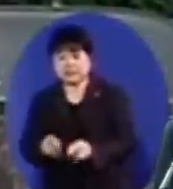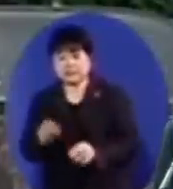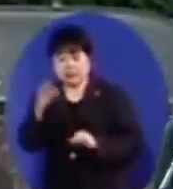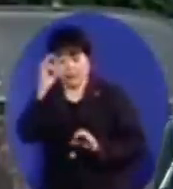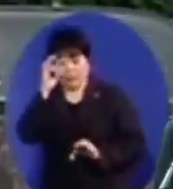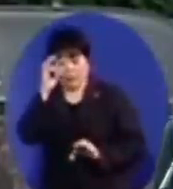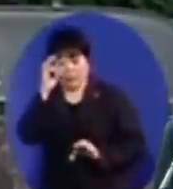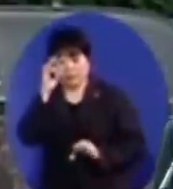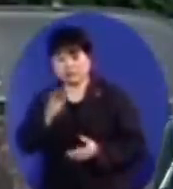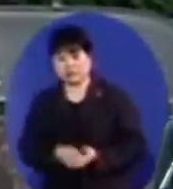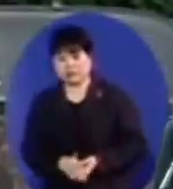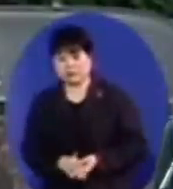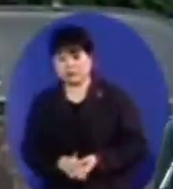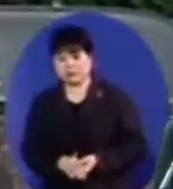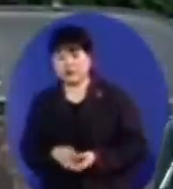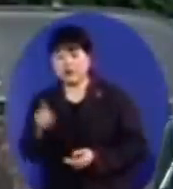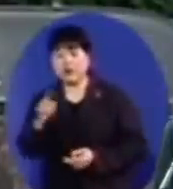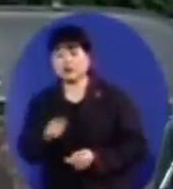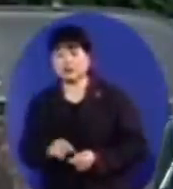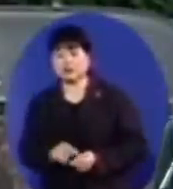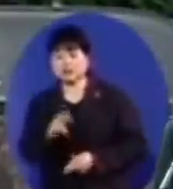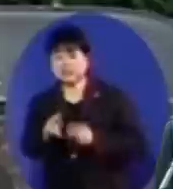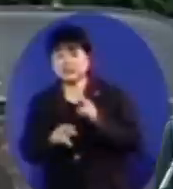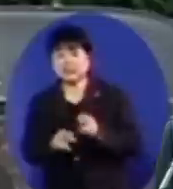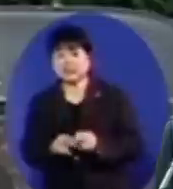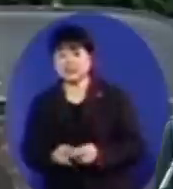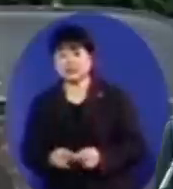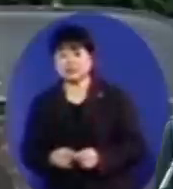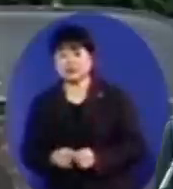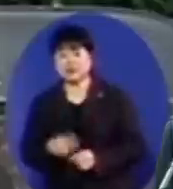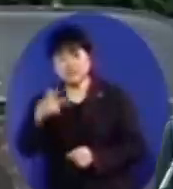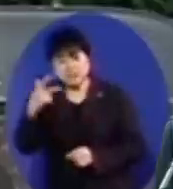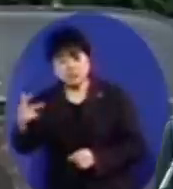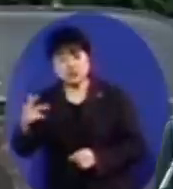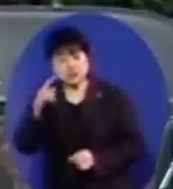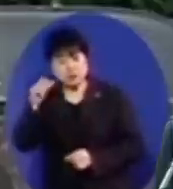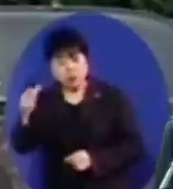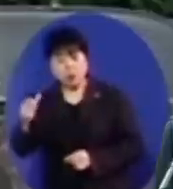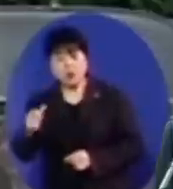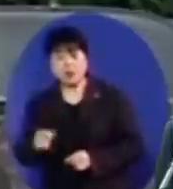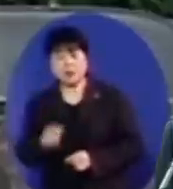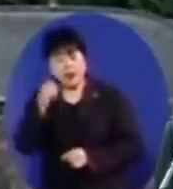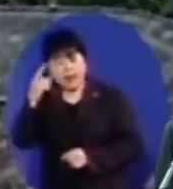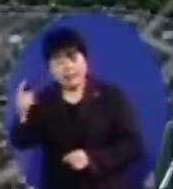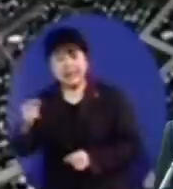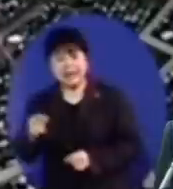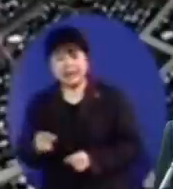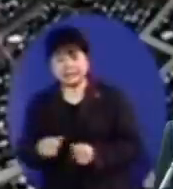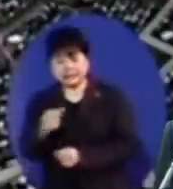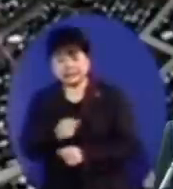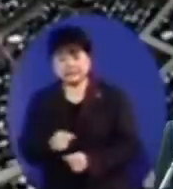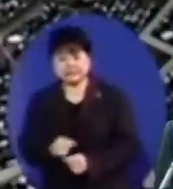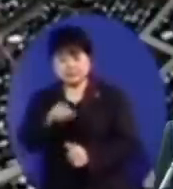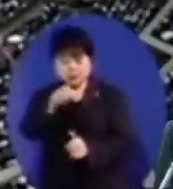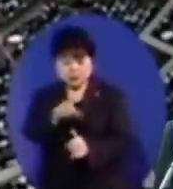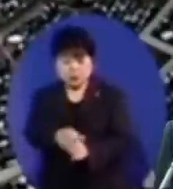움직다 나오고 있습니다. 어떤 화차들은 일주일, 어떤 보름, 한 달 침을 잔뜩 씻고 움직도 안 해요.